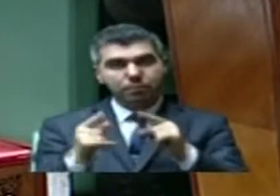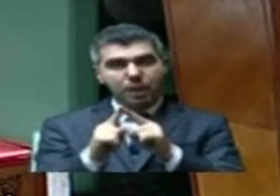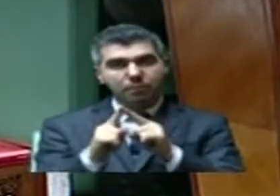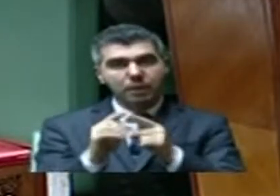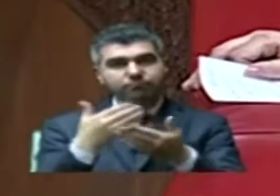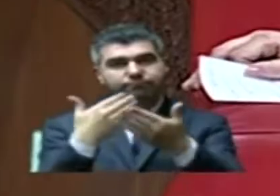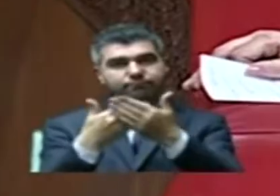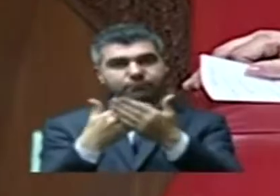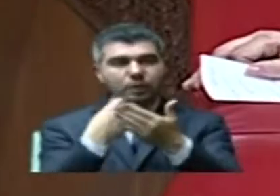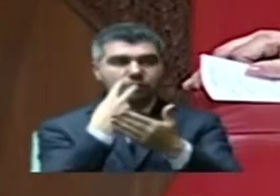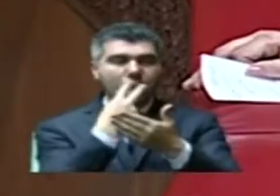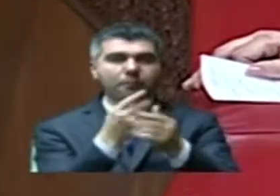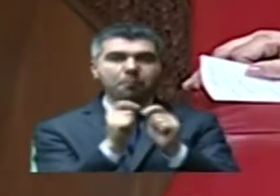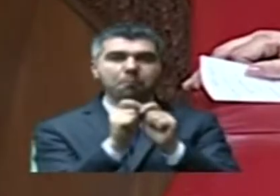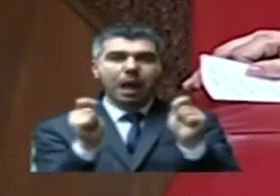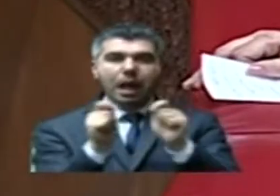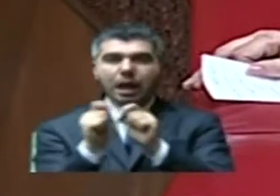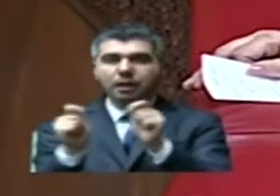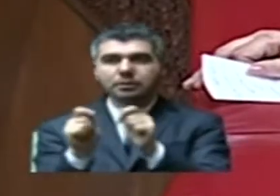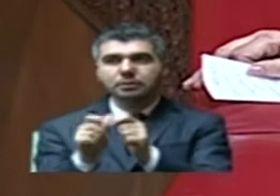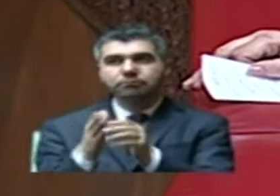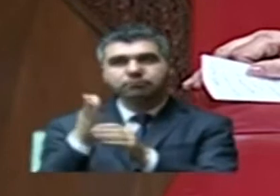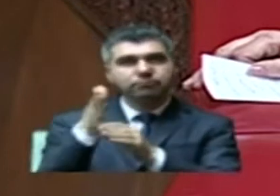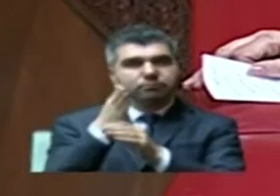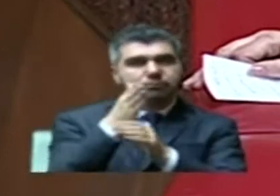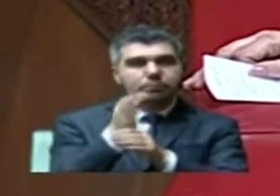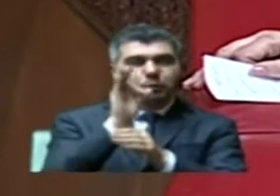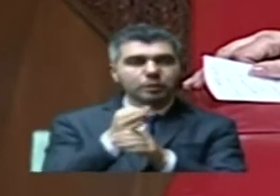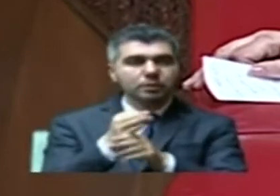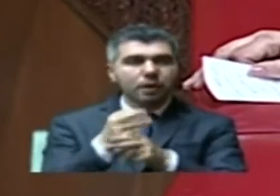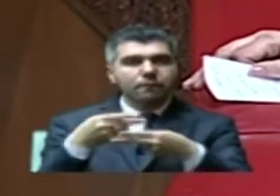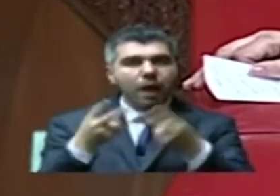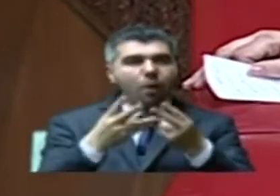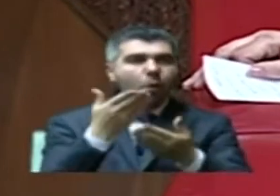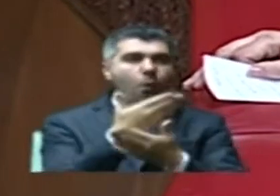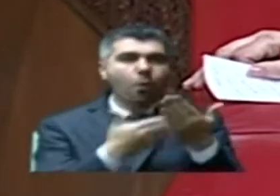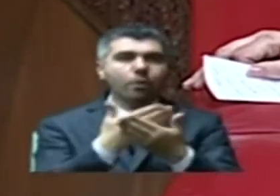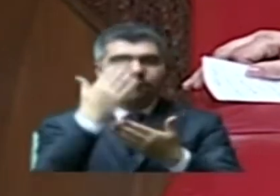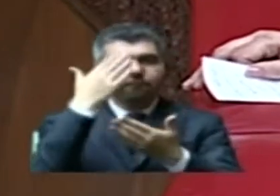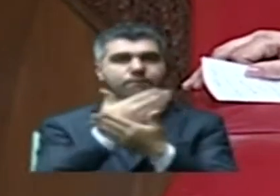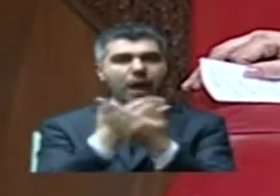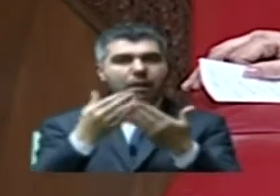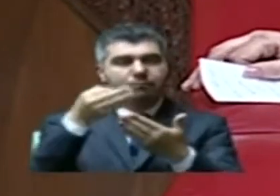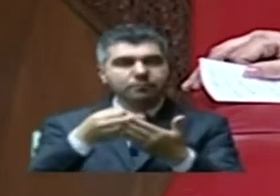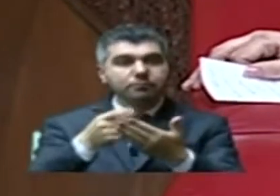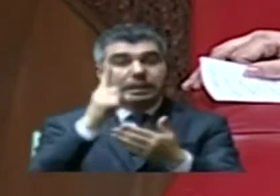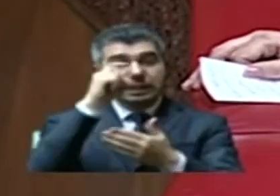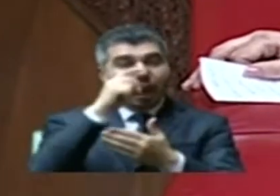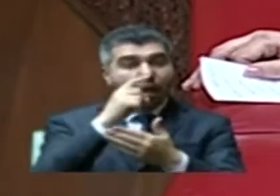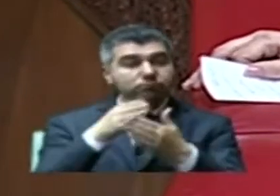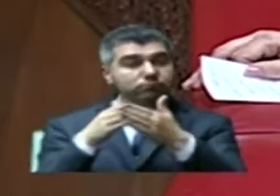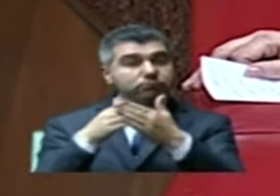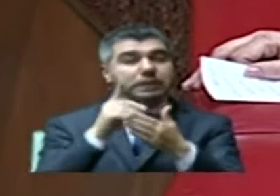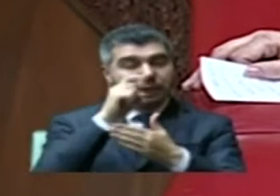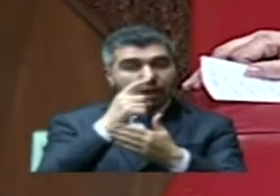احيانا المعارض اللي كتنظم مناسبه للتعريف بهذه المخاطر، ولكن مع ذلك احنا اليوم يعني نحرص على انه